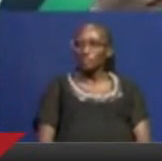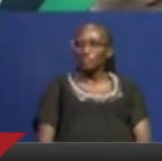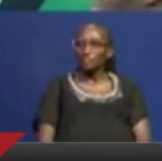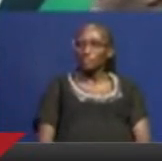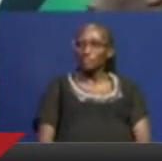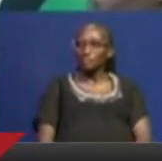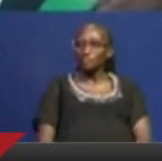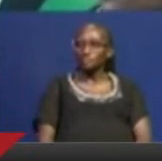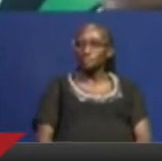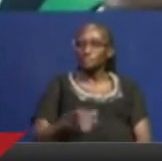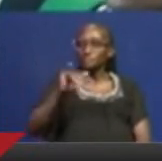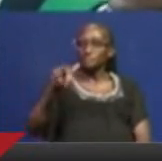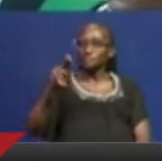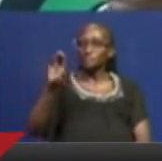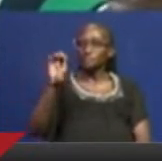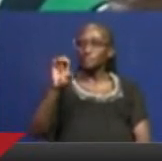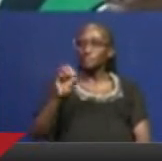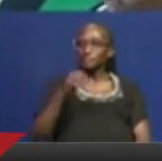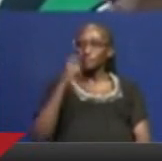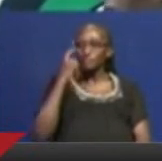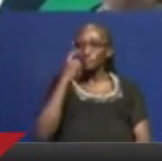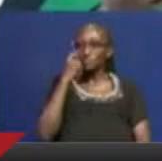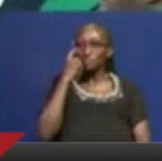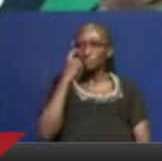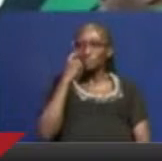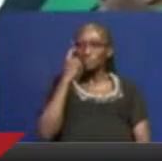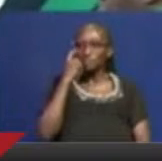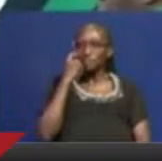Kirinyaga Jane Jerry Maina.